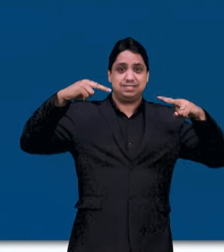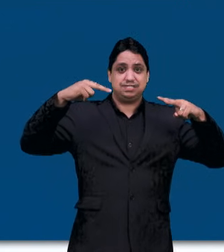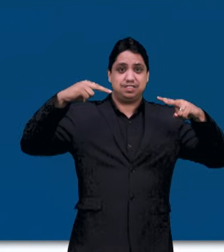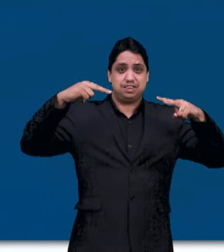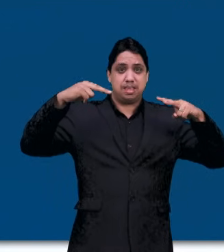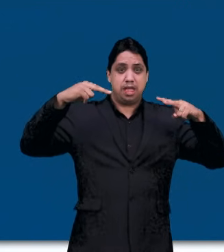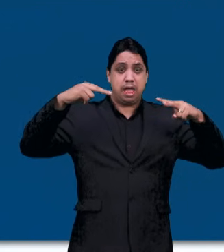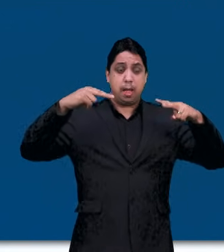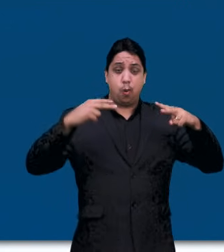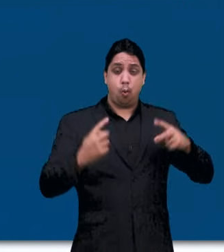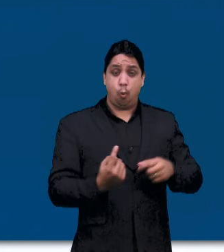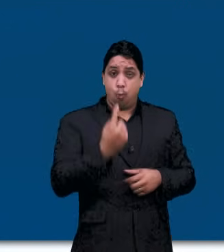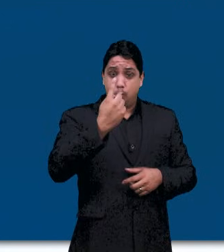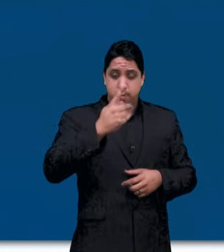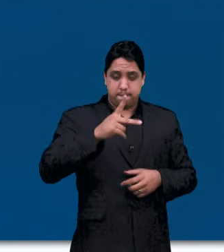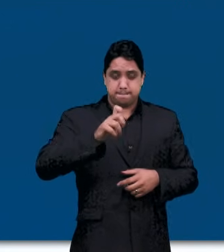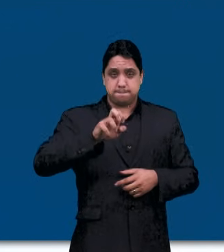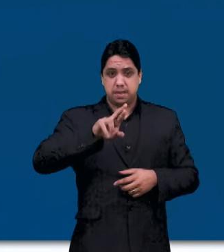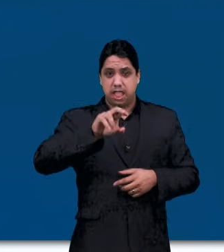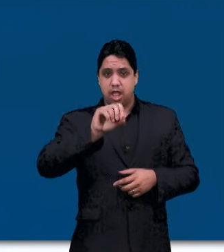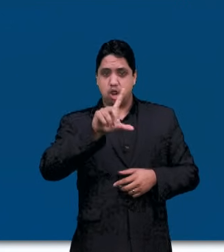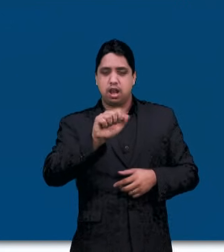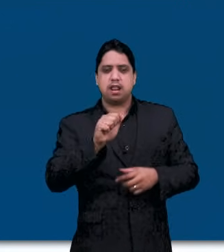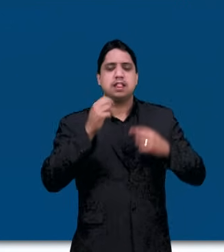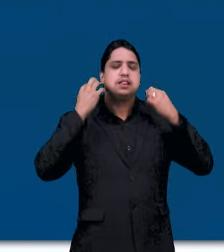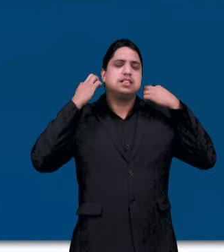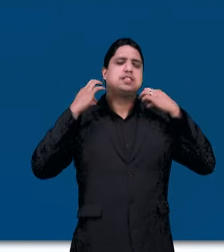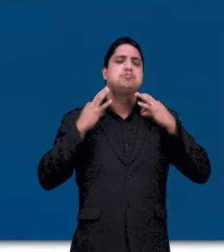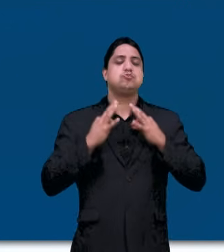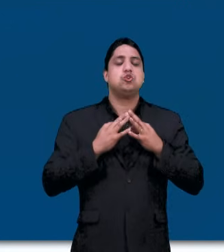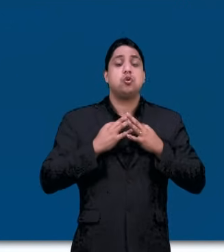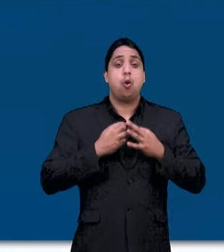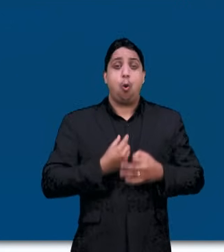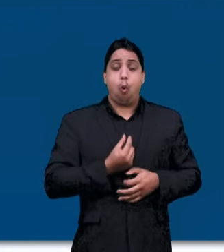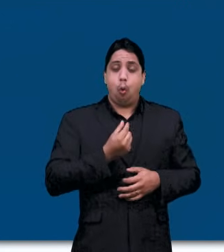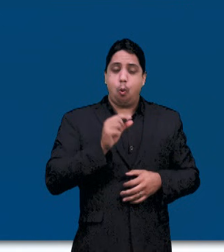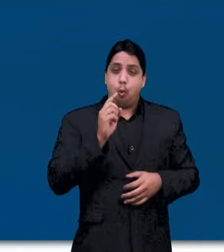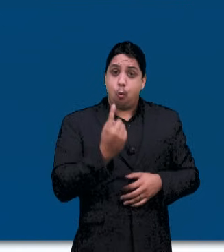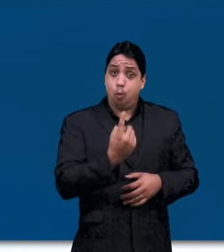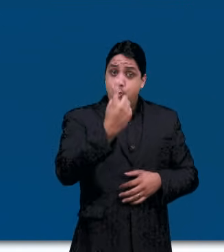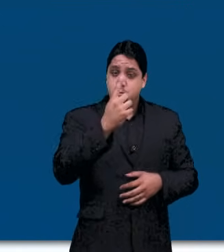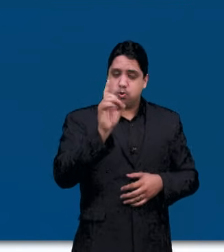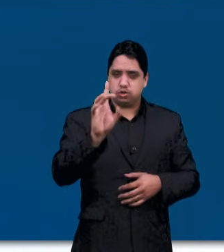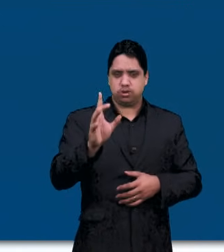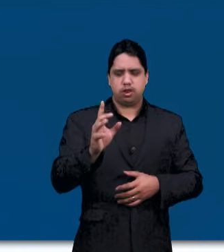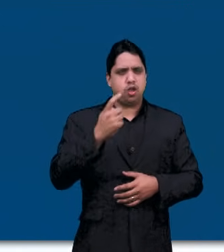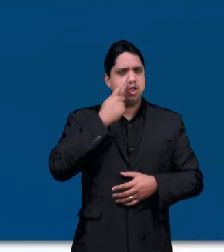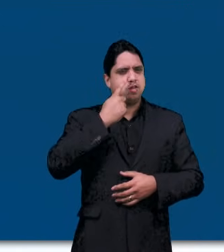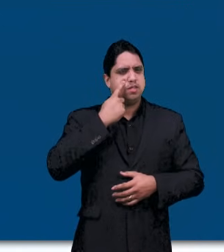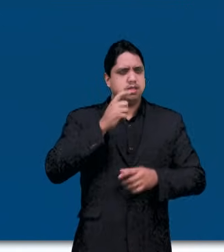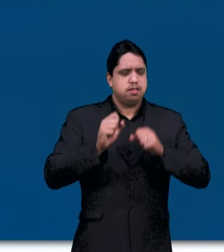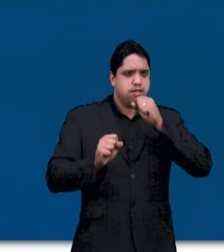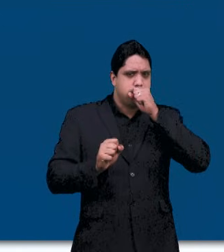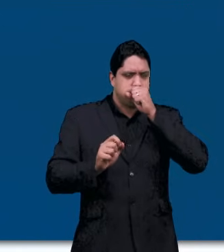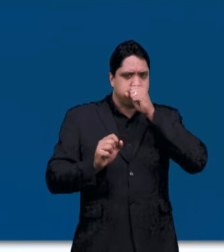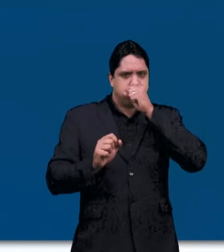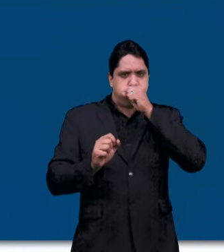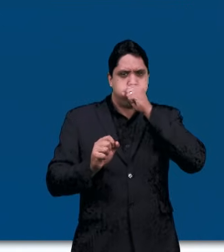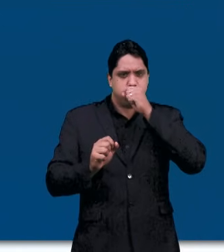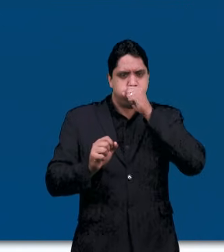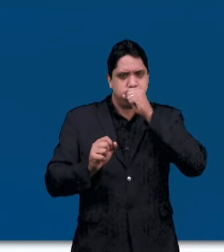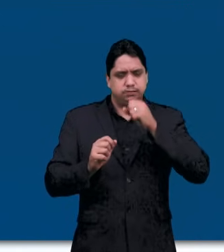avec une seule perle de ton collier. Donc, vous voyez bien, le livre